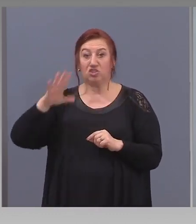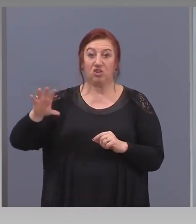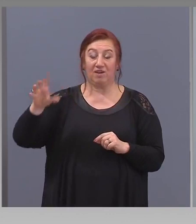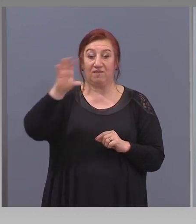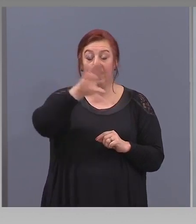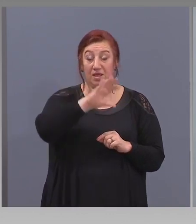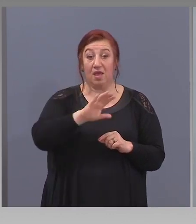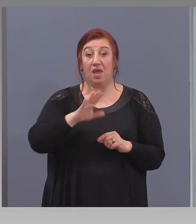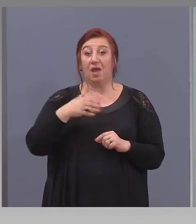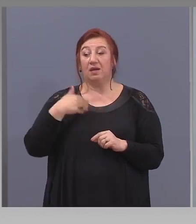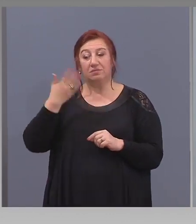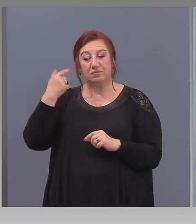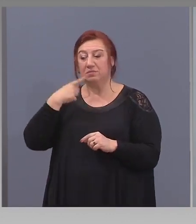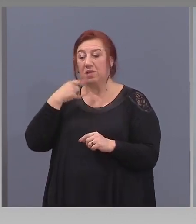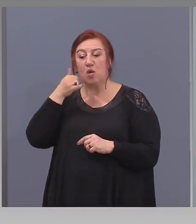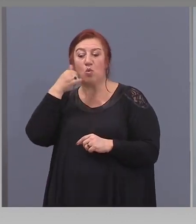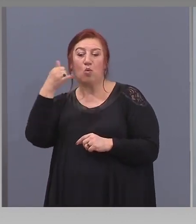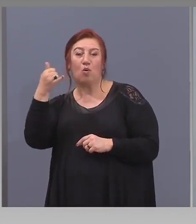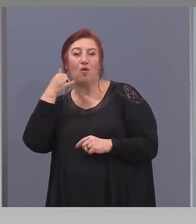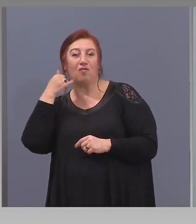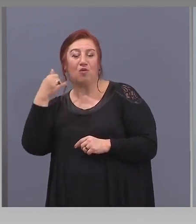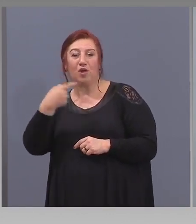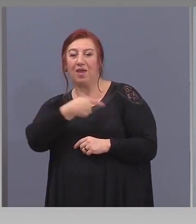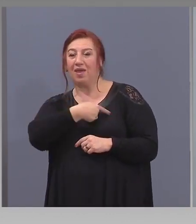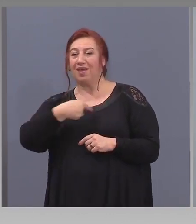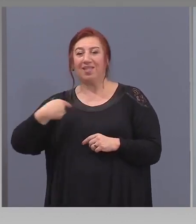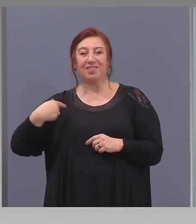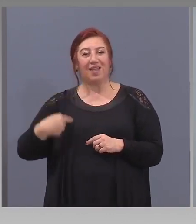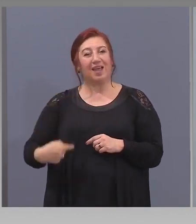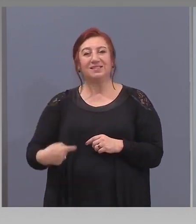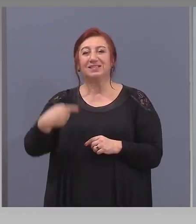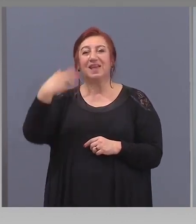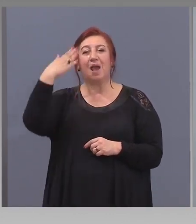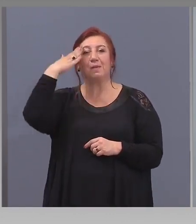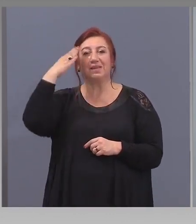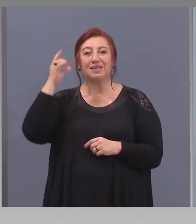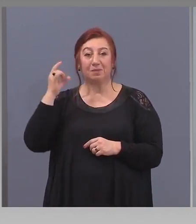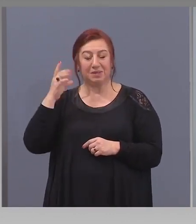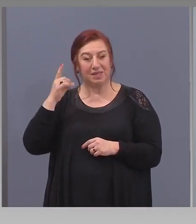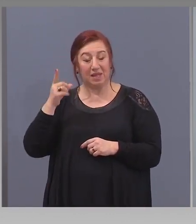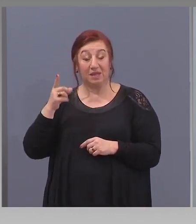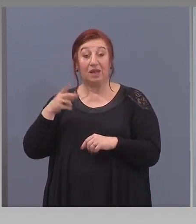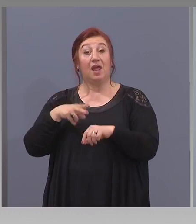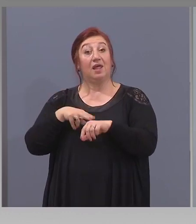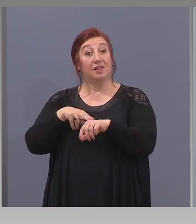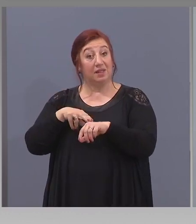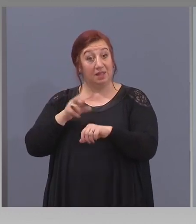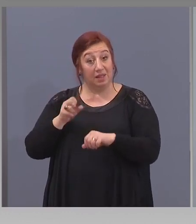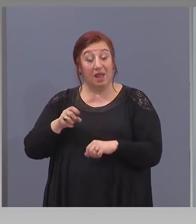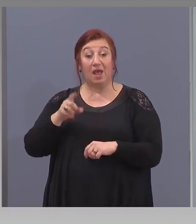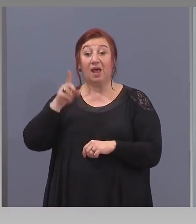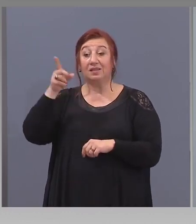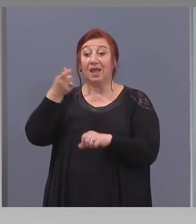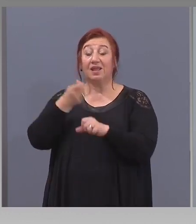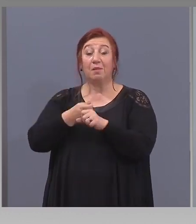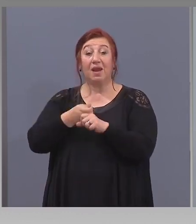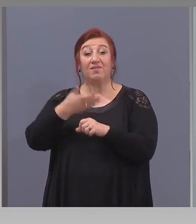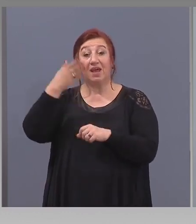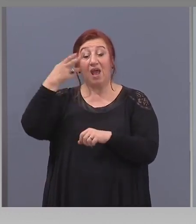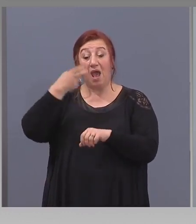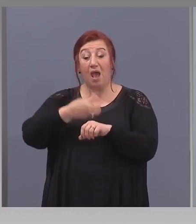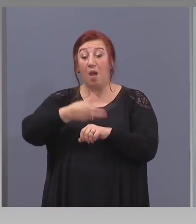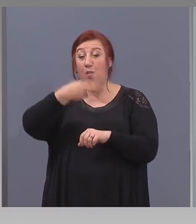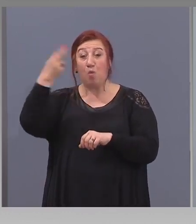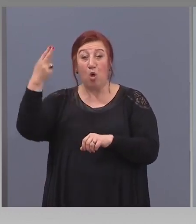И като говорих с китайския премиер, понеже много... Да, те направиха болница за една седмица.